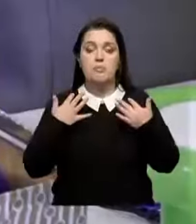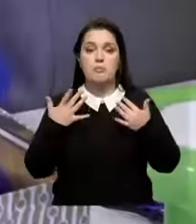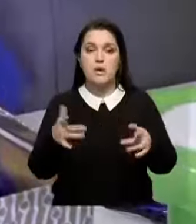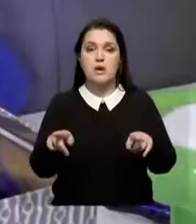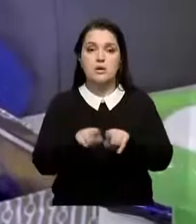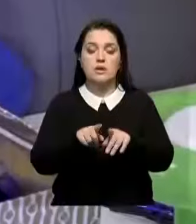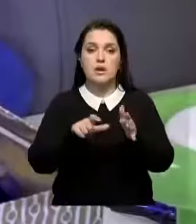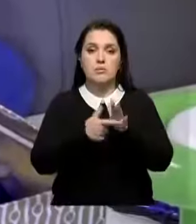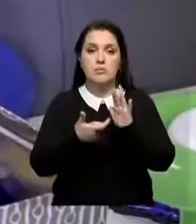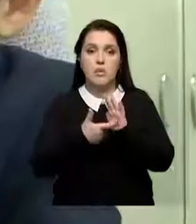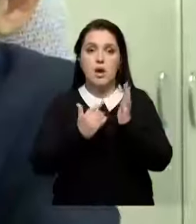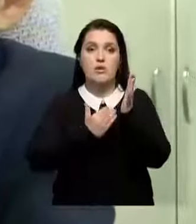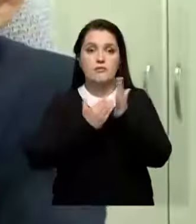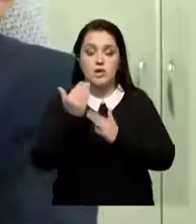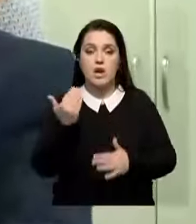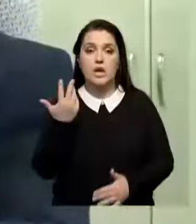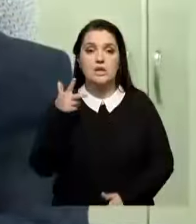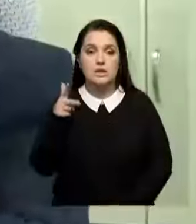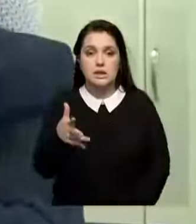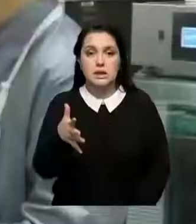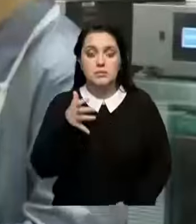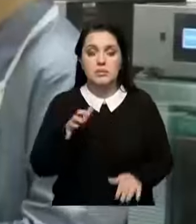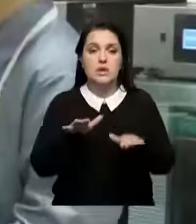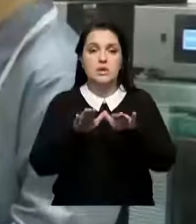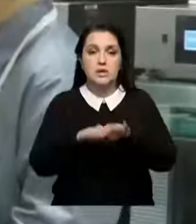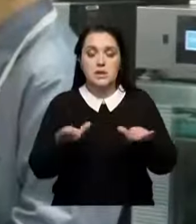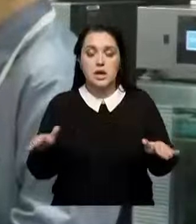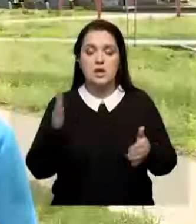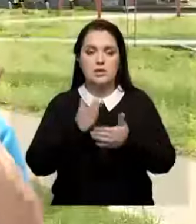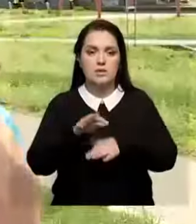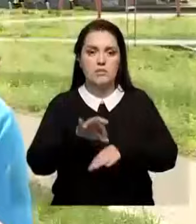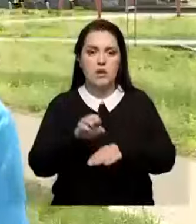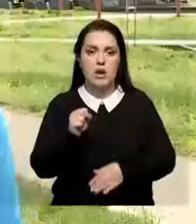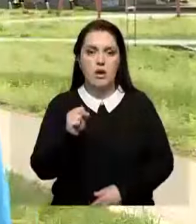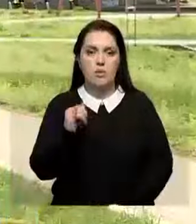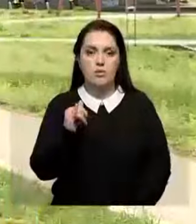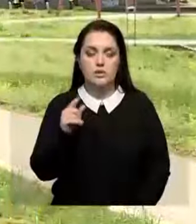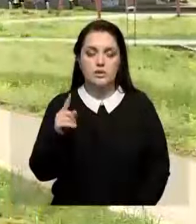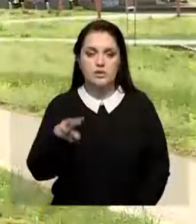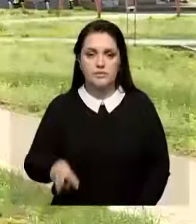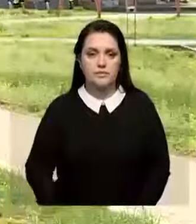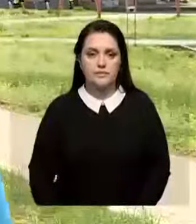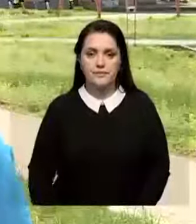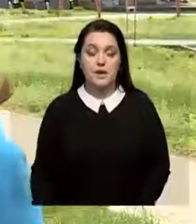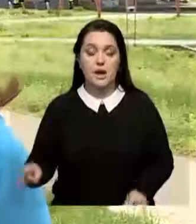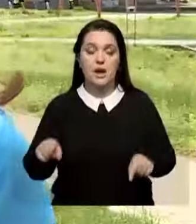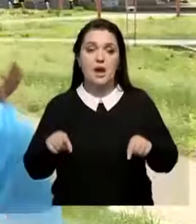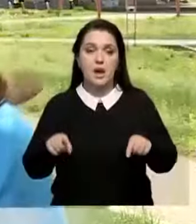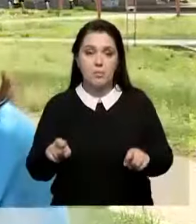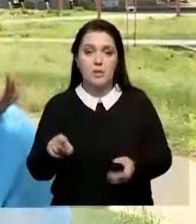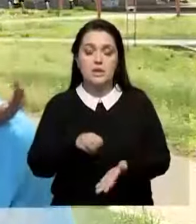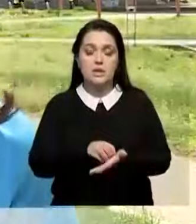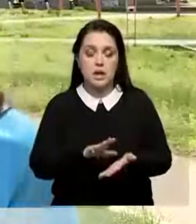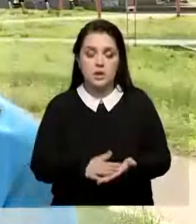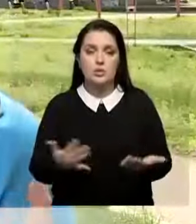кабинетах гораздо выше около 3500 детей в Астане имеют диагноз аутизм весь этот забег Куда зарегистрировалось